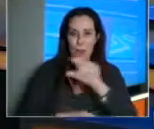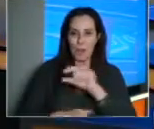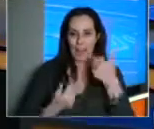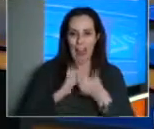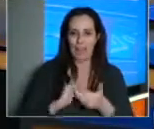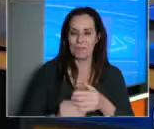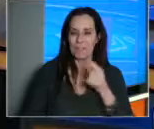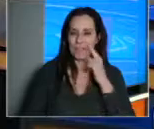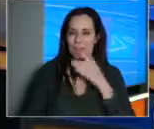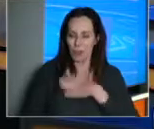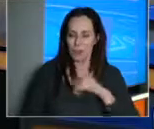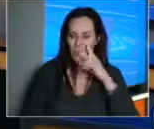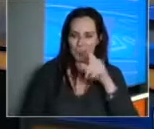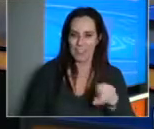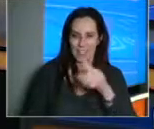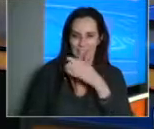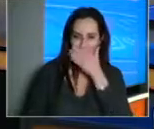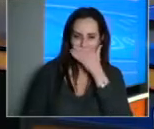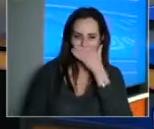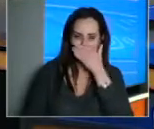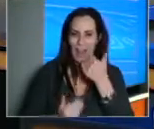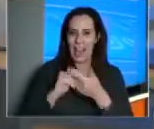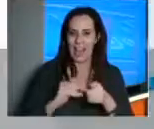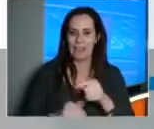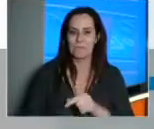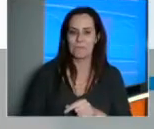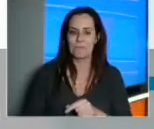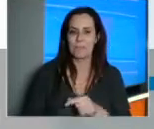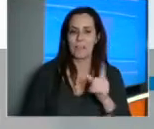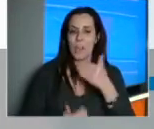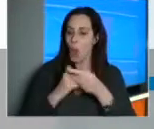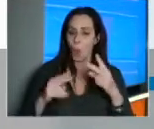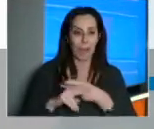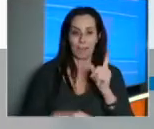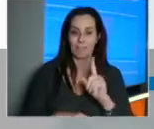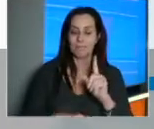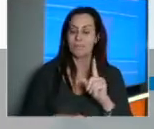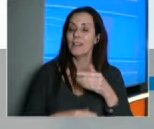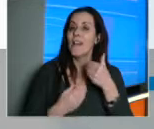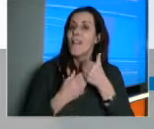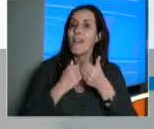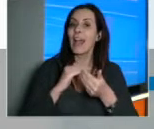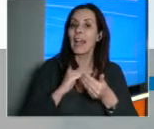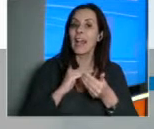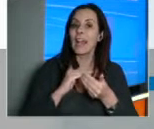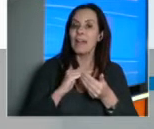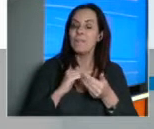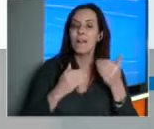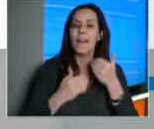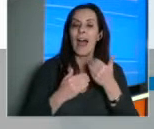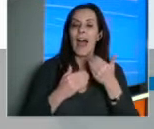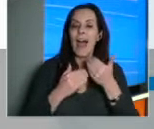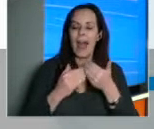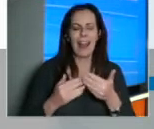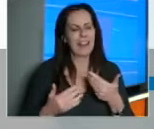אבל תסתכל טוב, אנחנו רוצים לראות שוב את התמונה הזאת, רגע אחד של הלחם בבקשה, אם אפשר, זה לא לחם רגיל, זה לחם קטניות. זה לחם